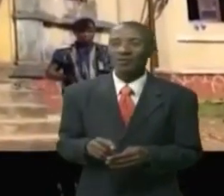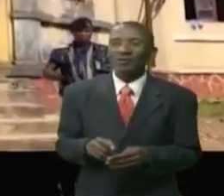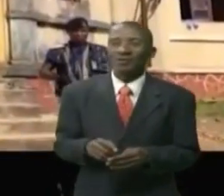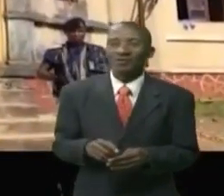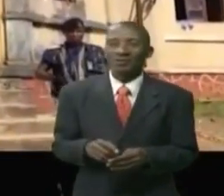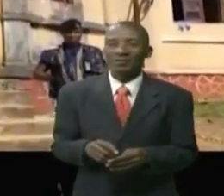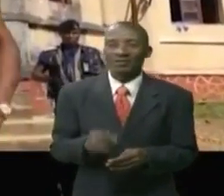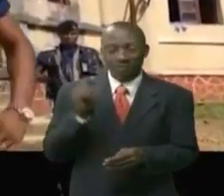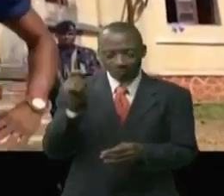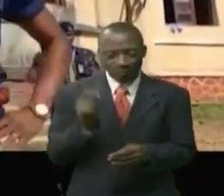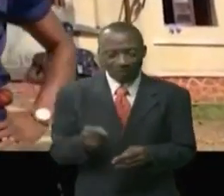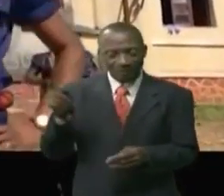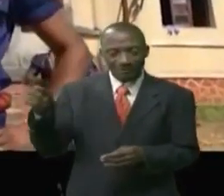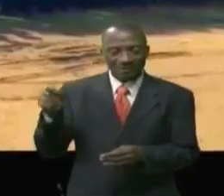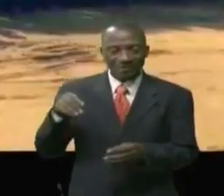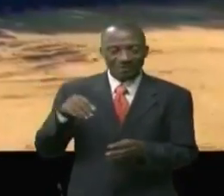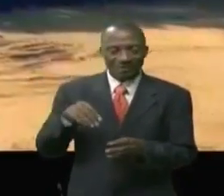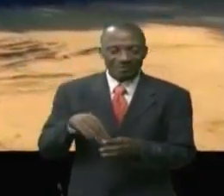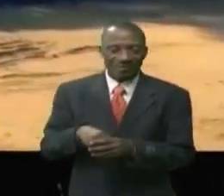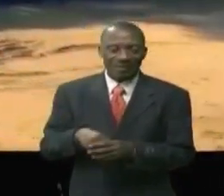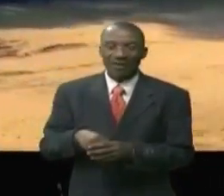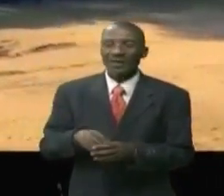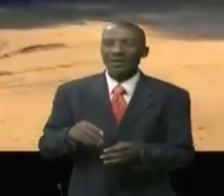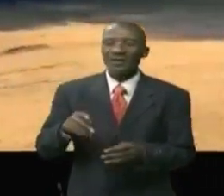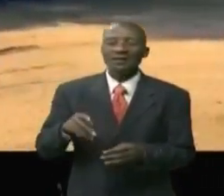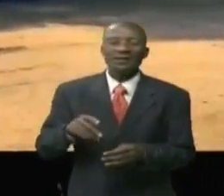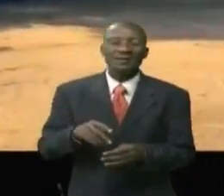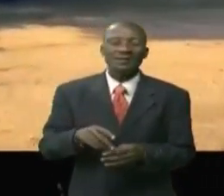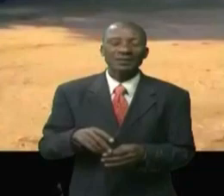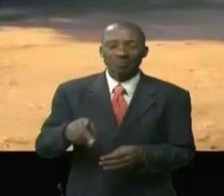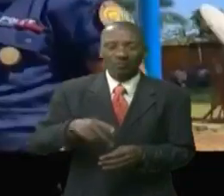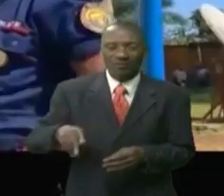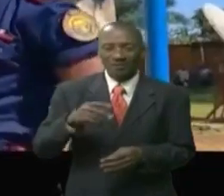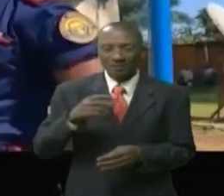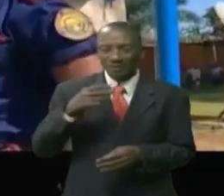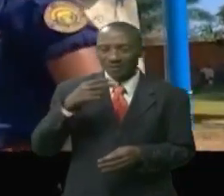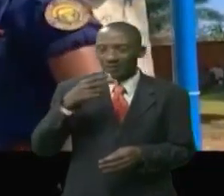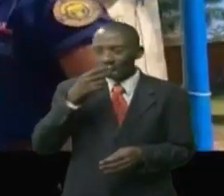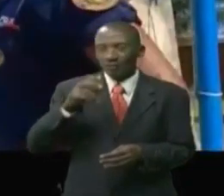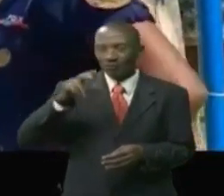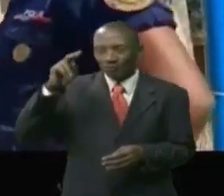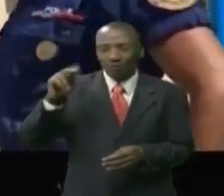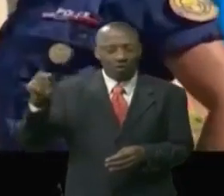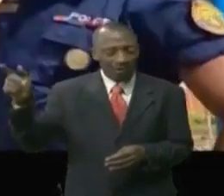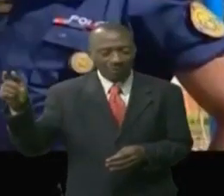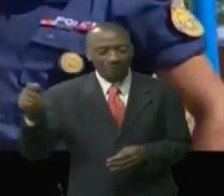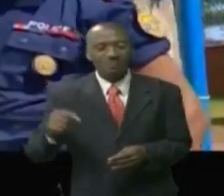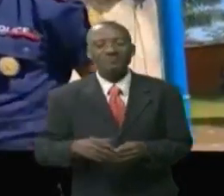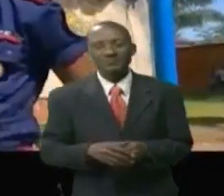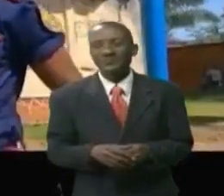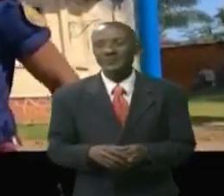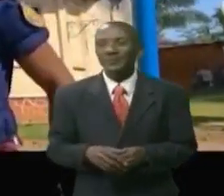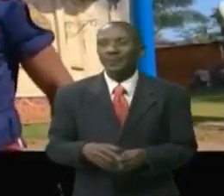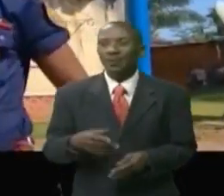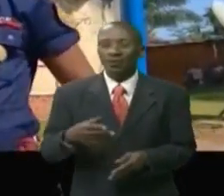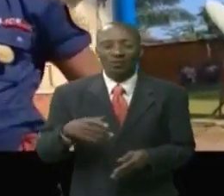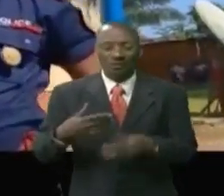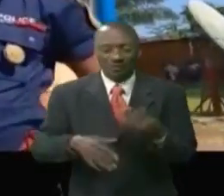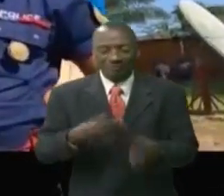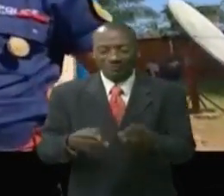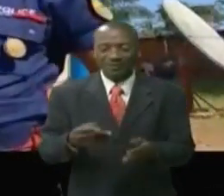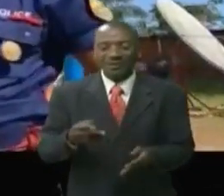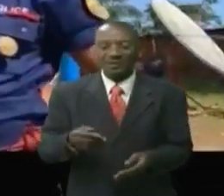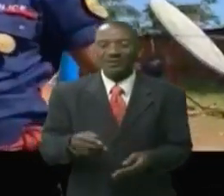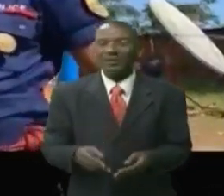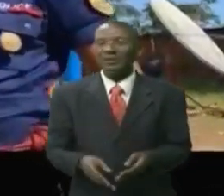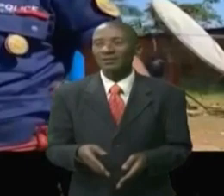provincial a tenu une parade matinale au cours de laquelle il a demandé à la population de kindou de